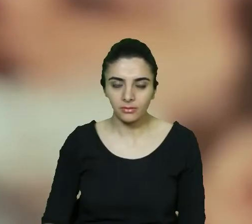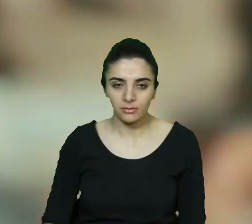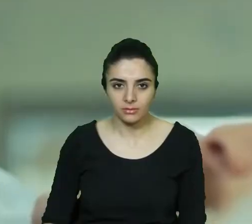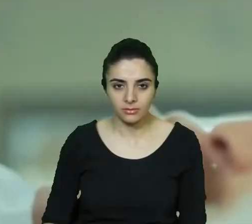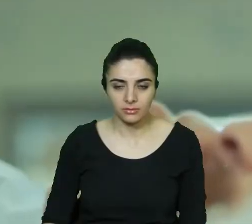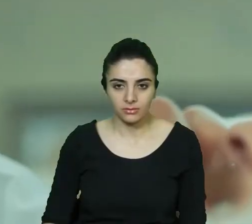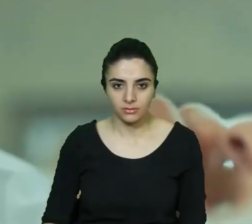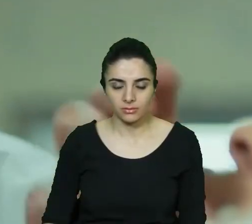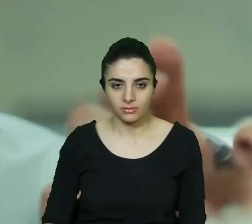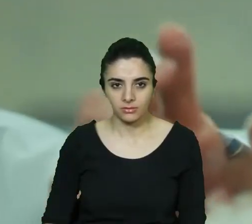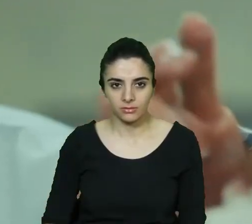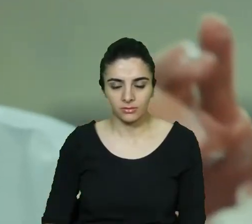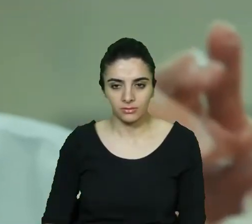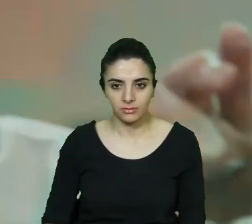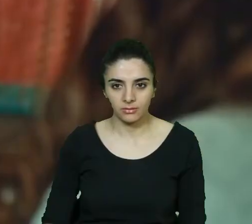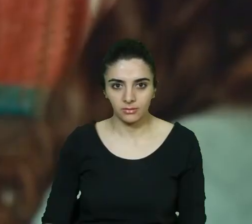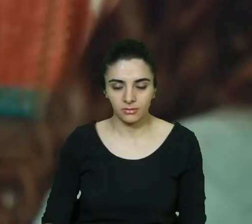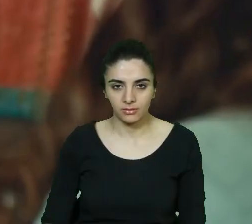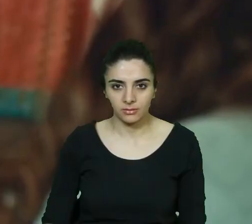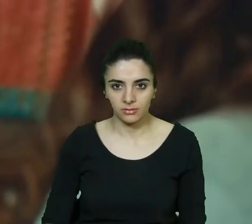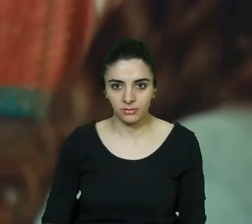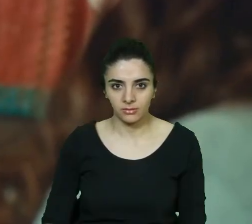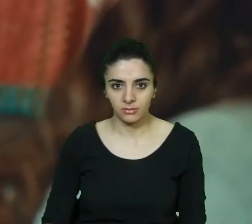uzattı. Berber ciddi işine devam